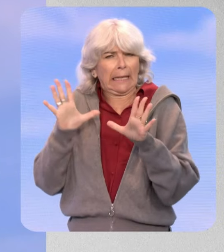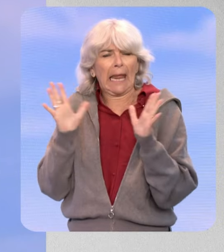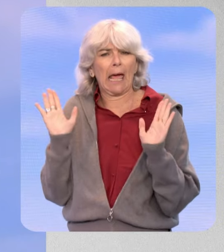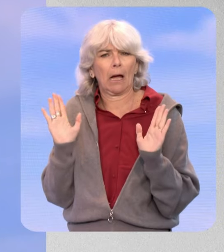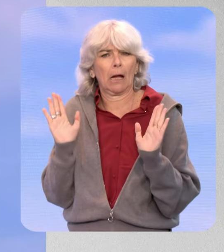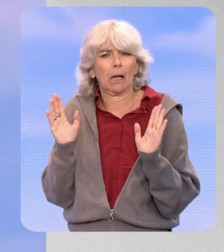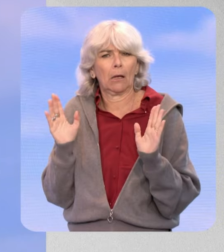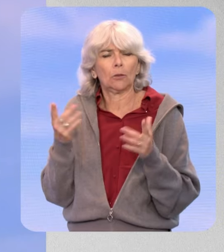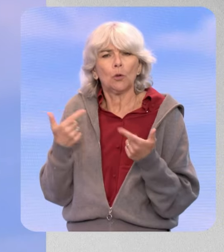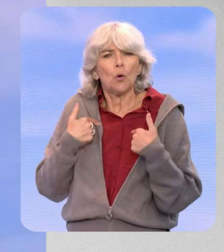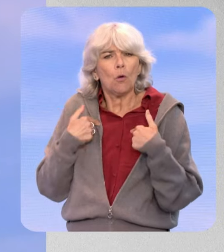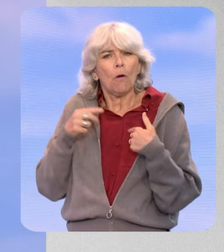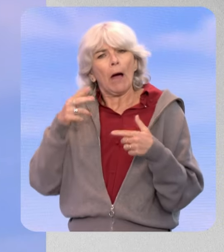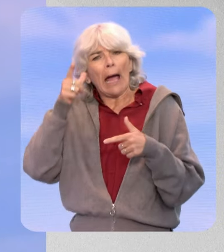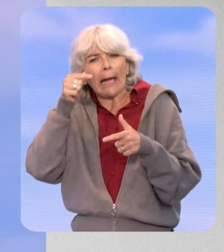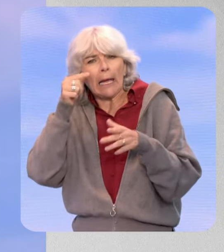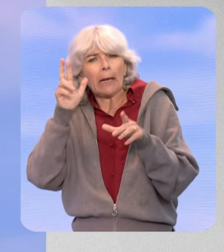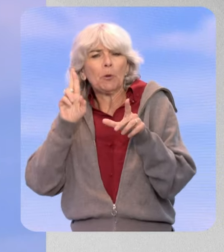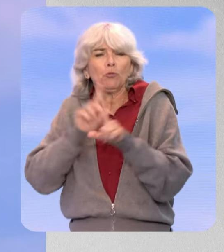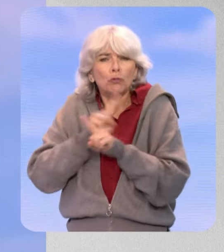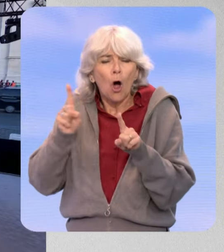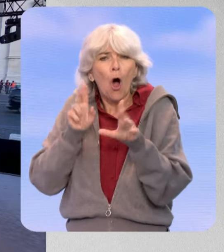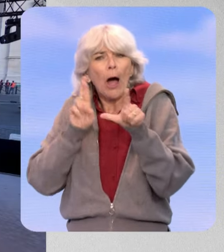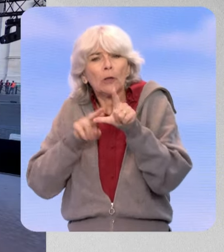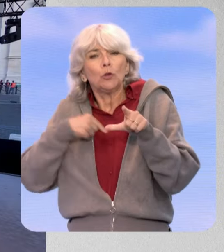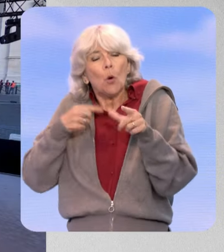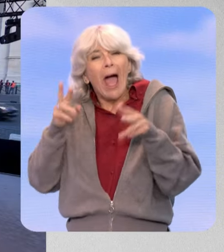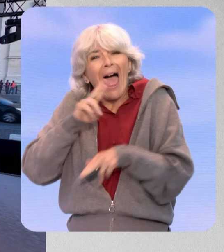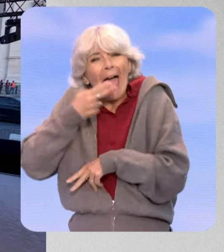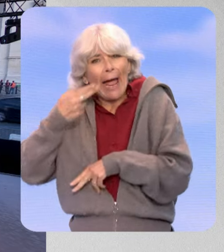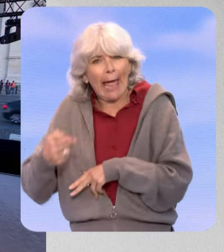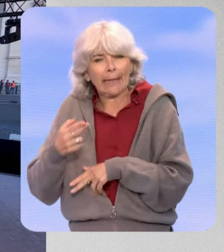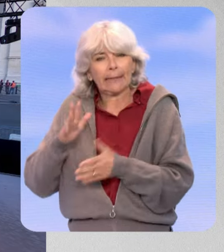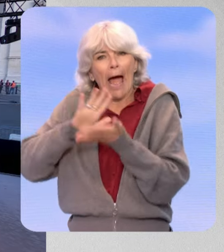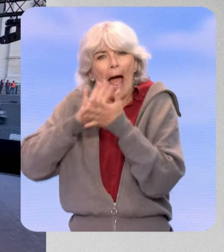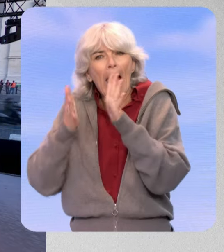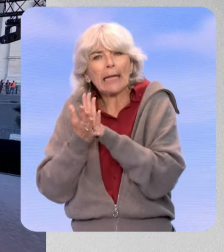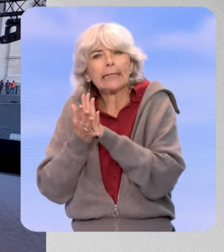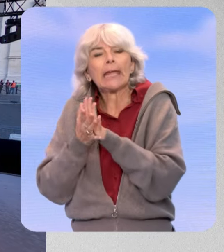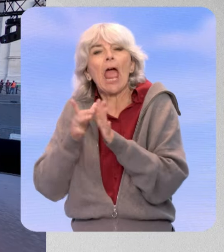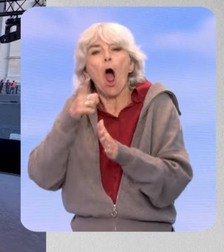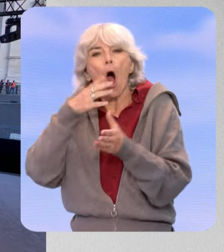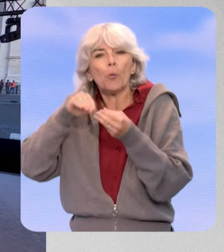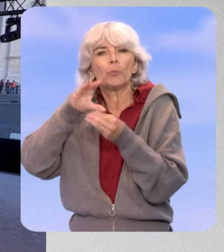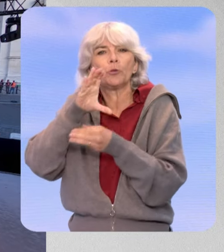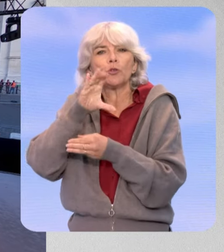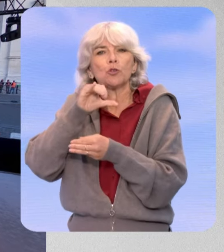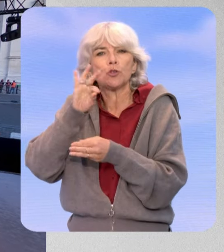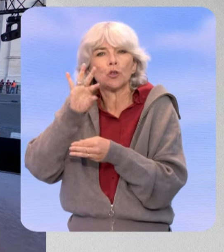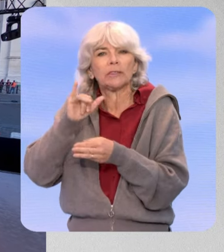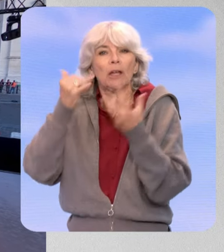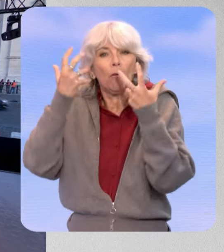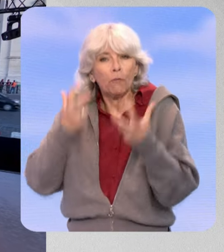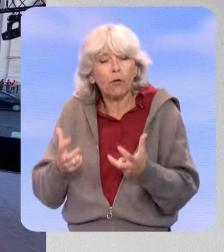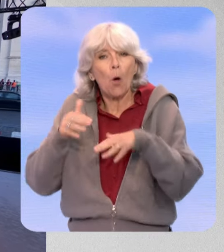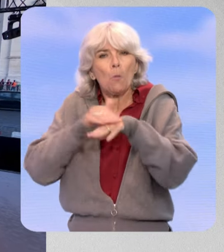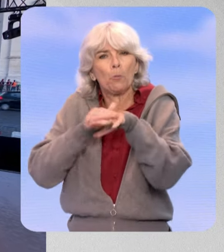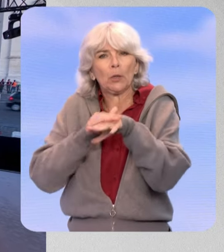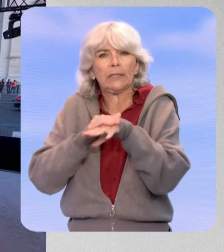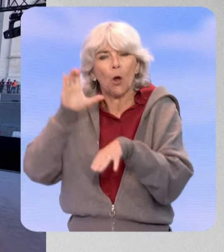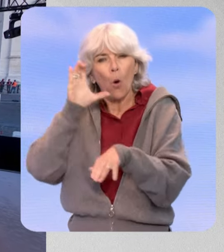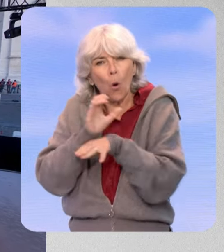restez dans l'opposition. Nous ne sommes pas les Républicains. Nous sommes le Rassemblement National avec nos alliés et d'Éric Ciotti. Nous, ce que l'on veut, c'est une politique